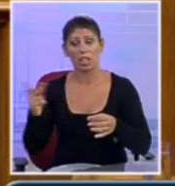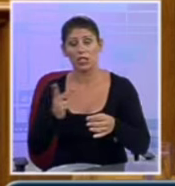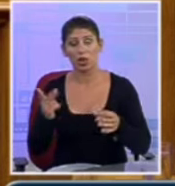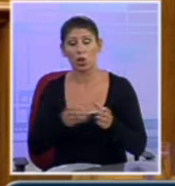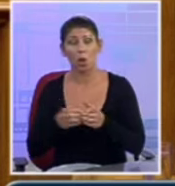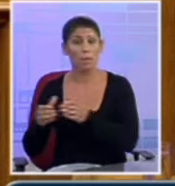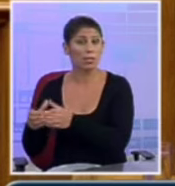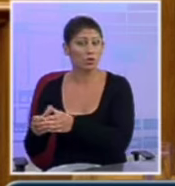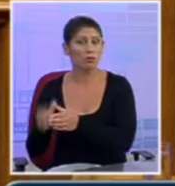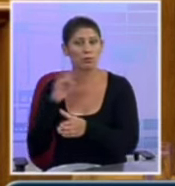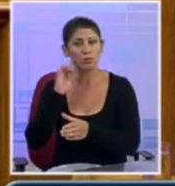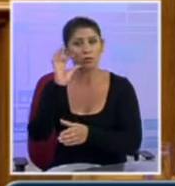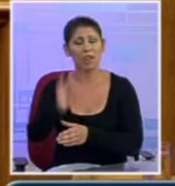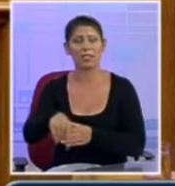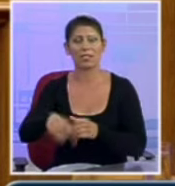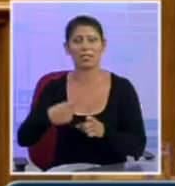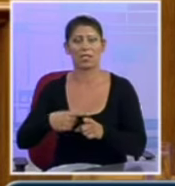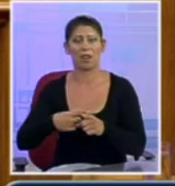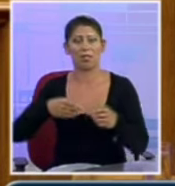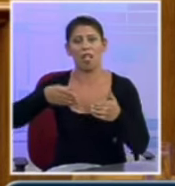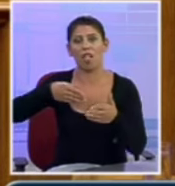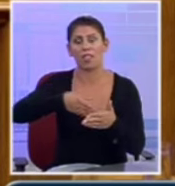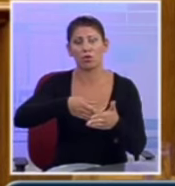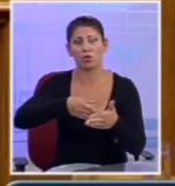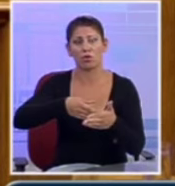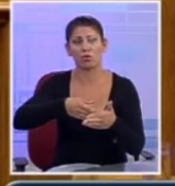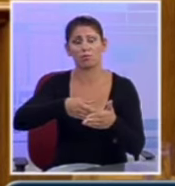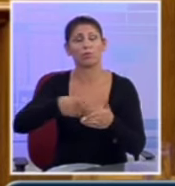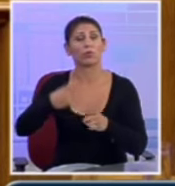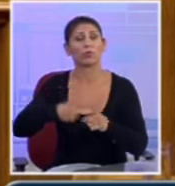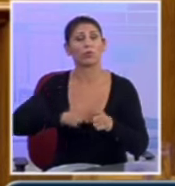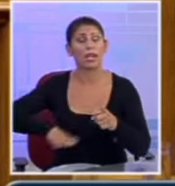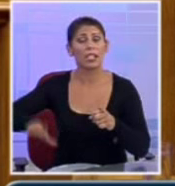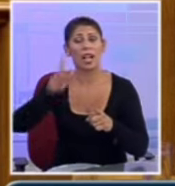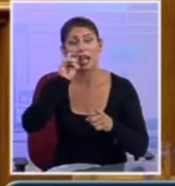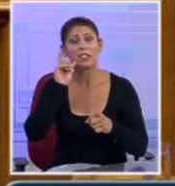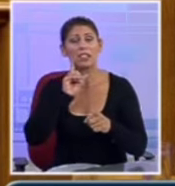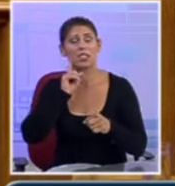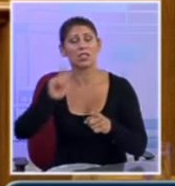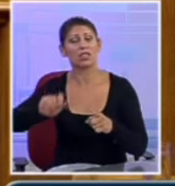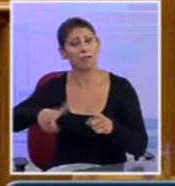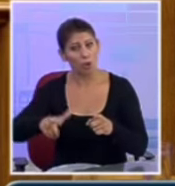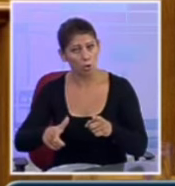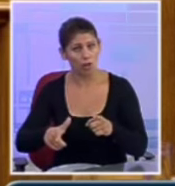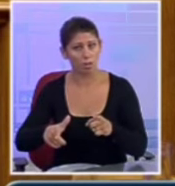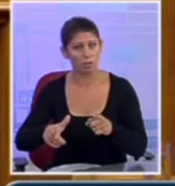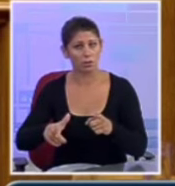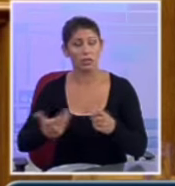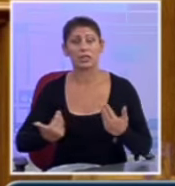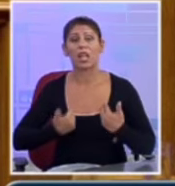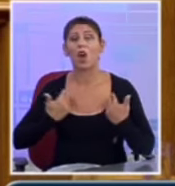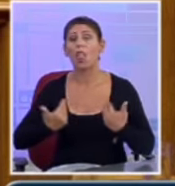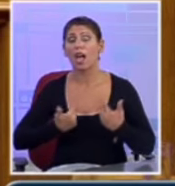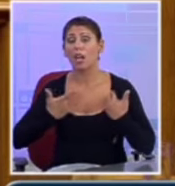δικοματισμού οι οποίες οδήγησαν τη χώρα σε αδιέξοδο, τους Έλληνες και τις Ελληνίδες στη φτώχεια, τη